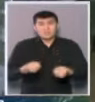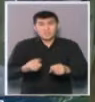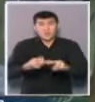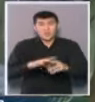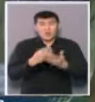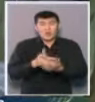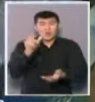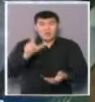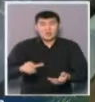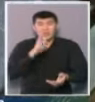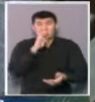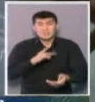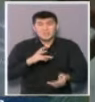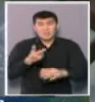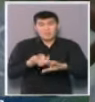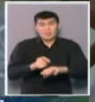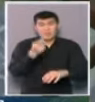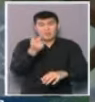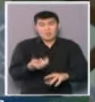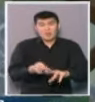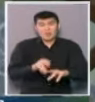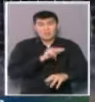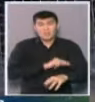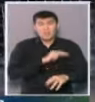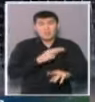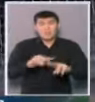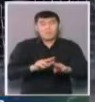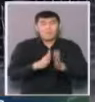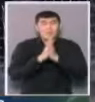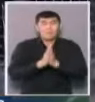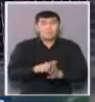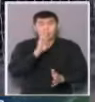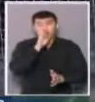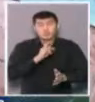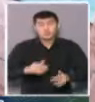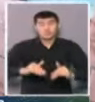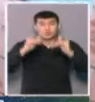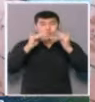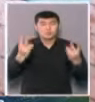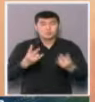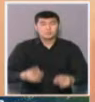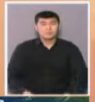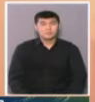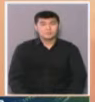словам сотрудников, размер зарплаты не оправдывает их труд, поэтому они просят увеличить сумму заработной платы.